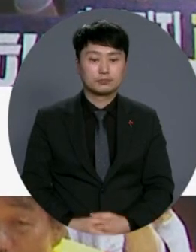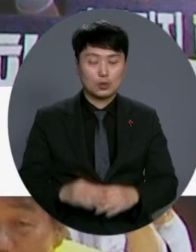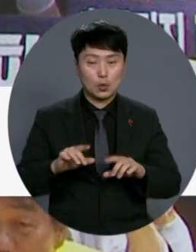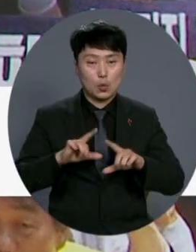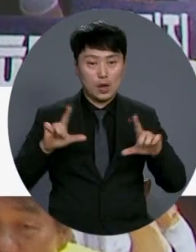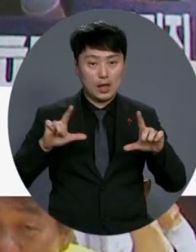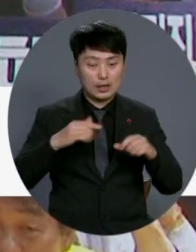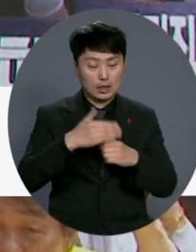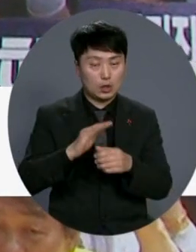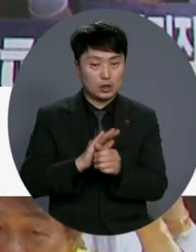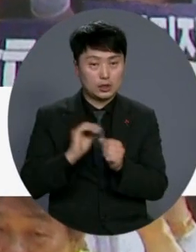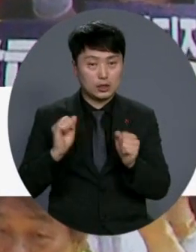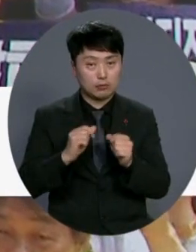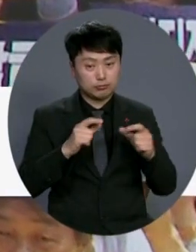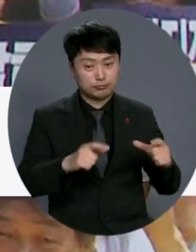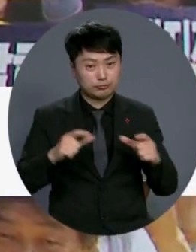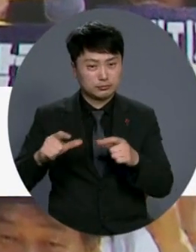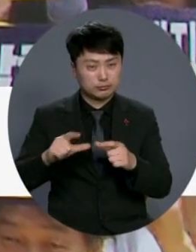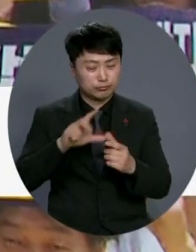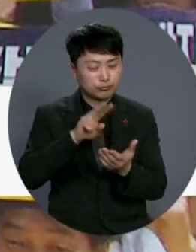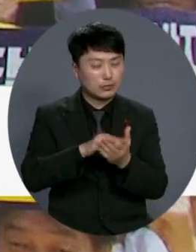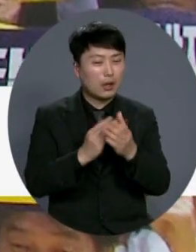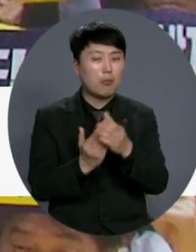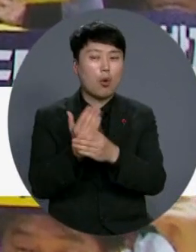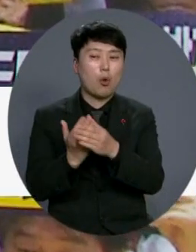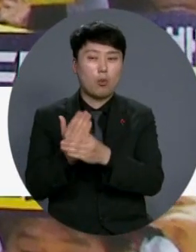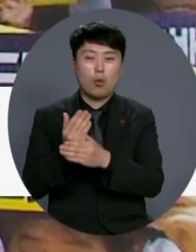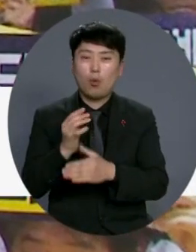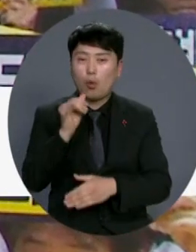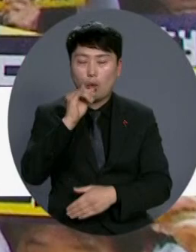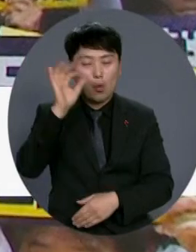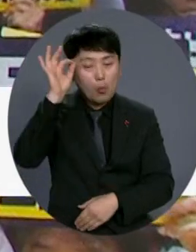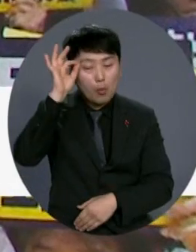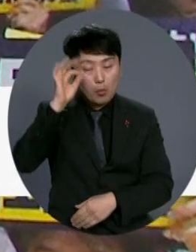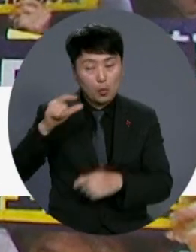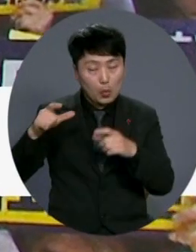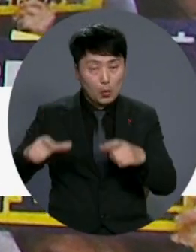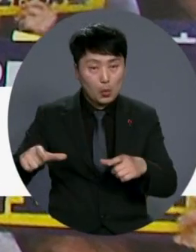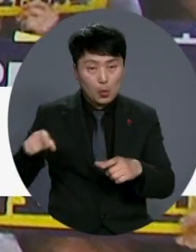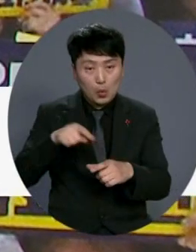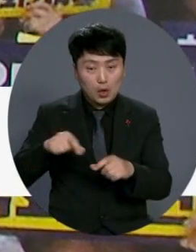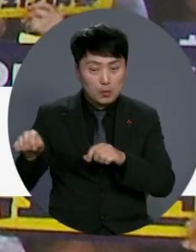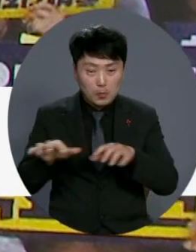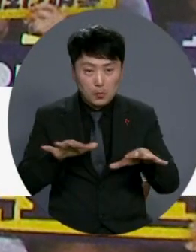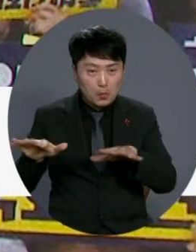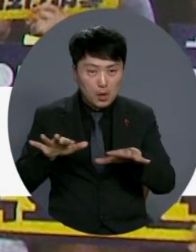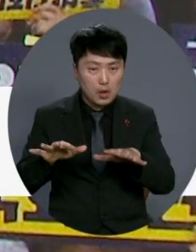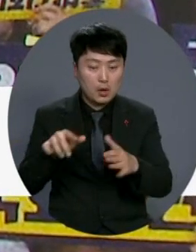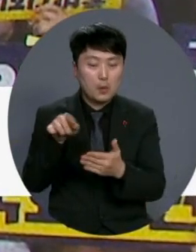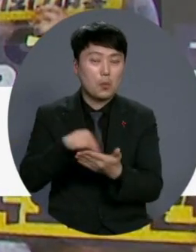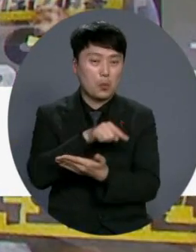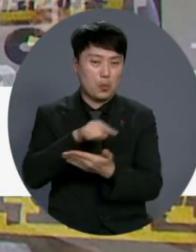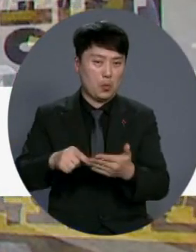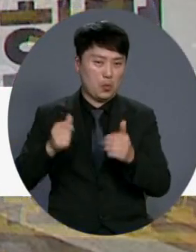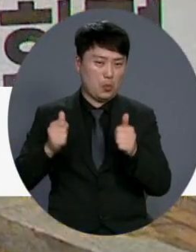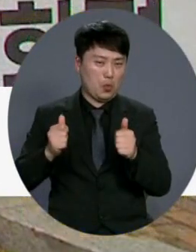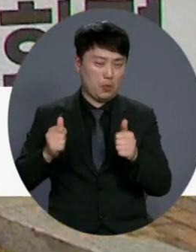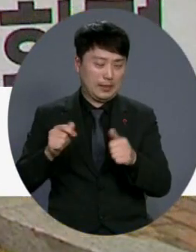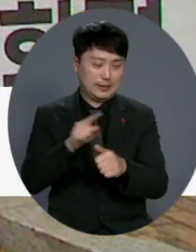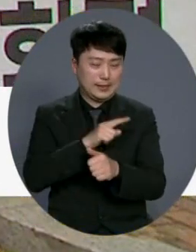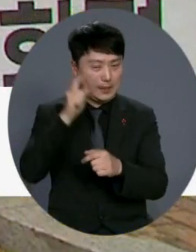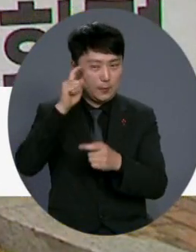올해 대구 경북에서도 다양한 이슈들이 많았습니다. 포항에서는 지진 손해배상 소송이 가장 주목받은 소식